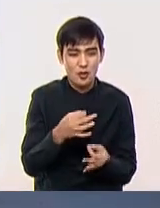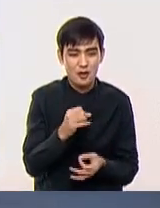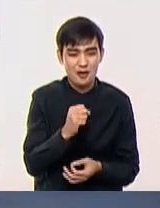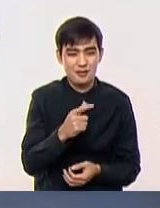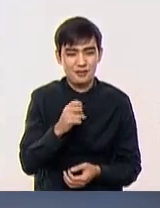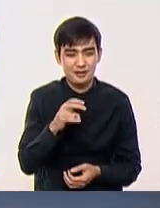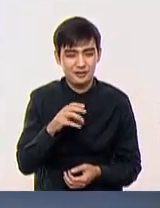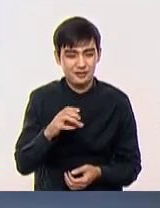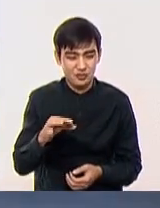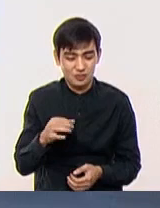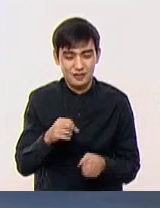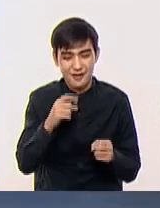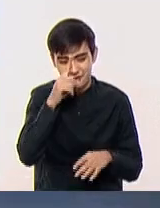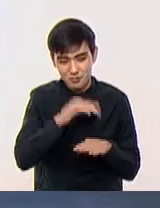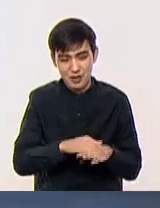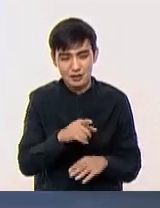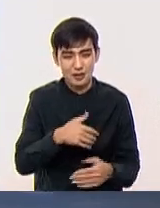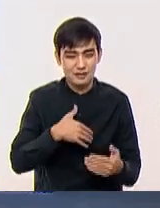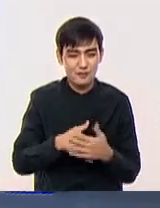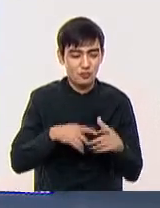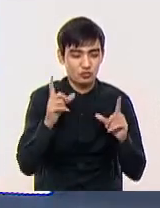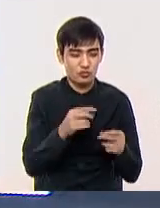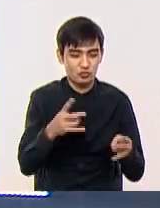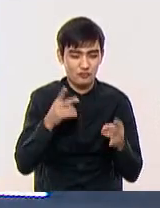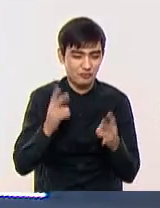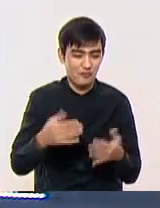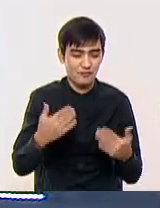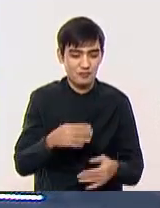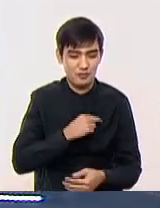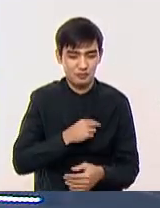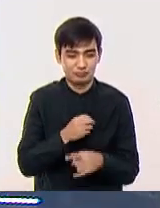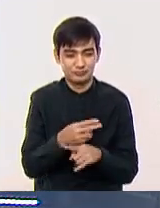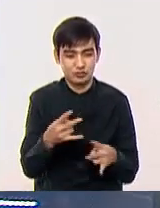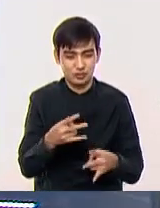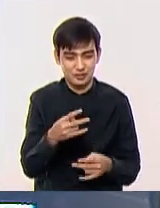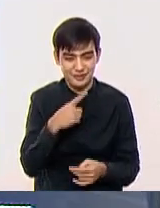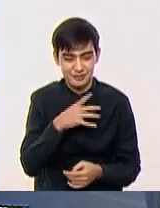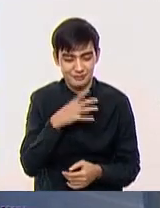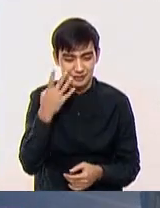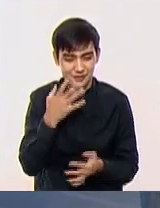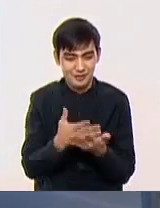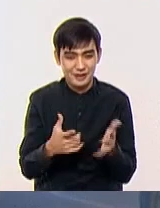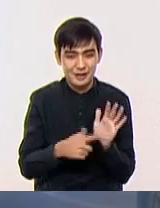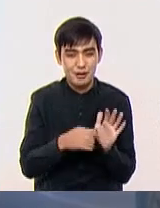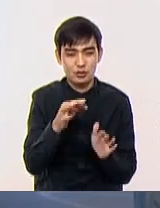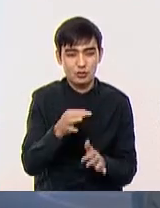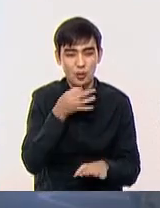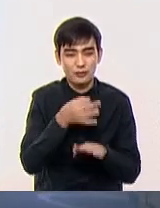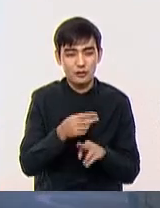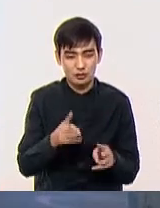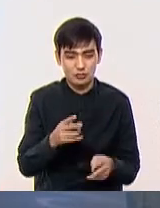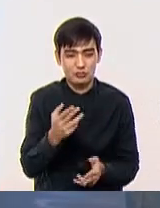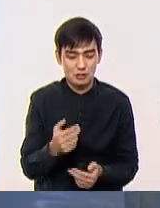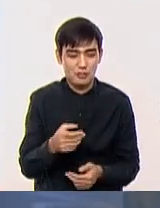агенттігі үкімет отставкаға кетуі тиіс пе деп халық арасында сауалнама жүргізген еді. Енді 7% жауап берушілер